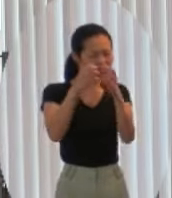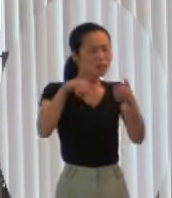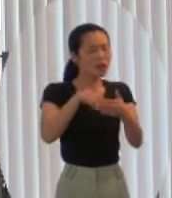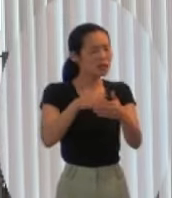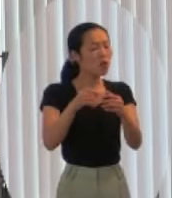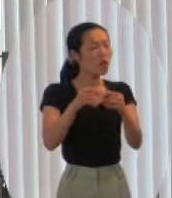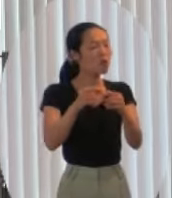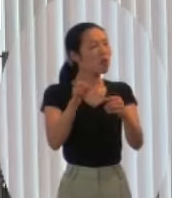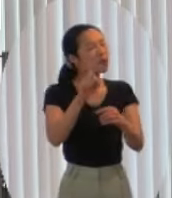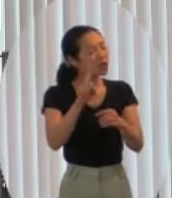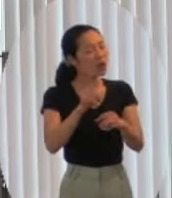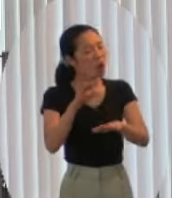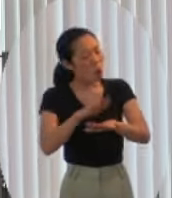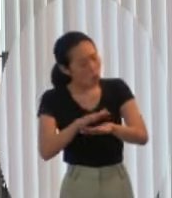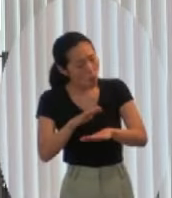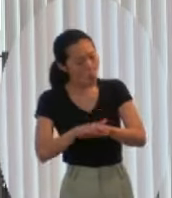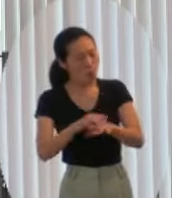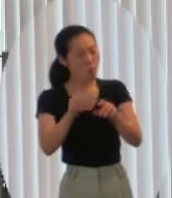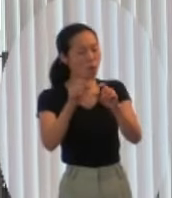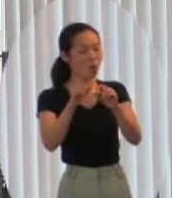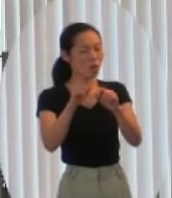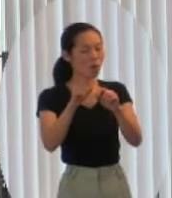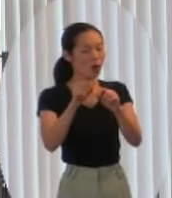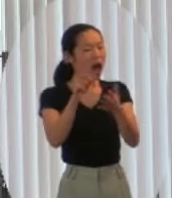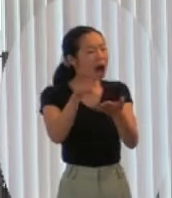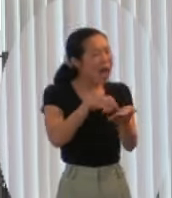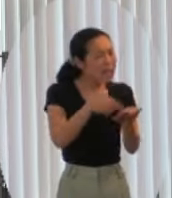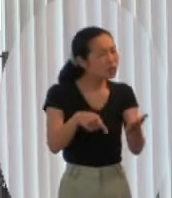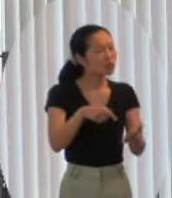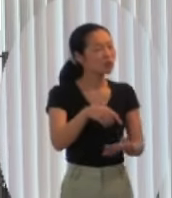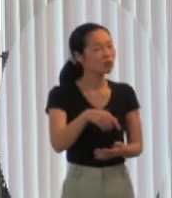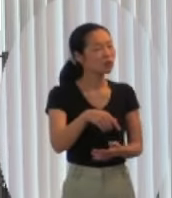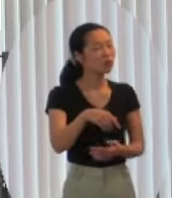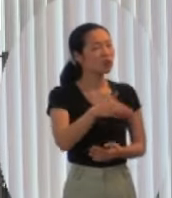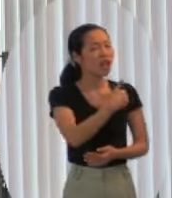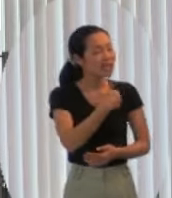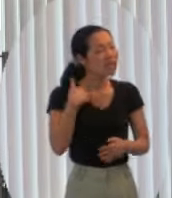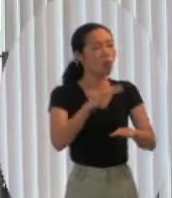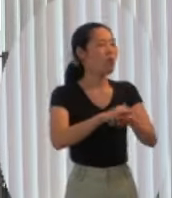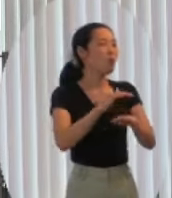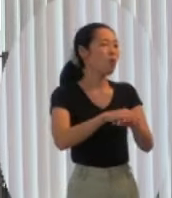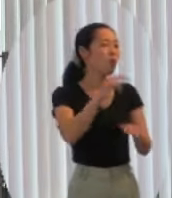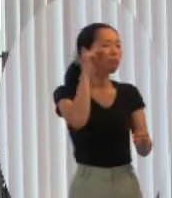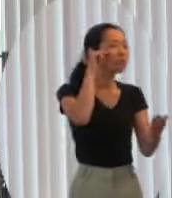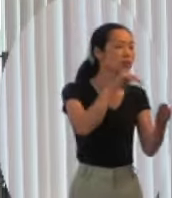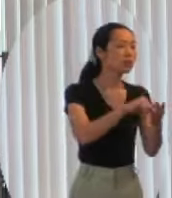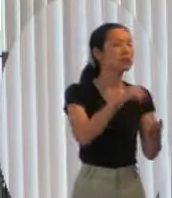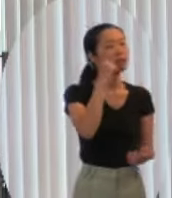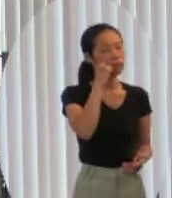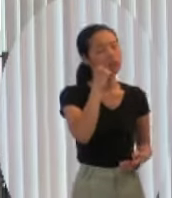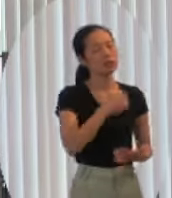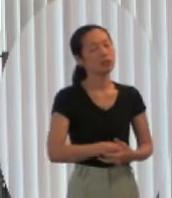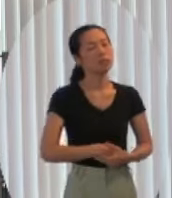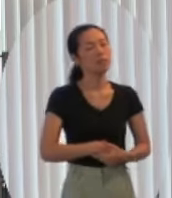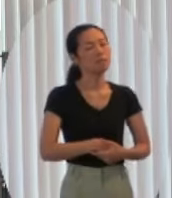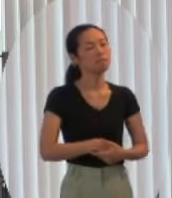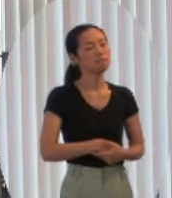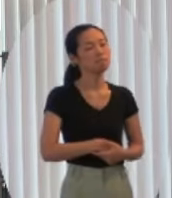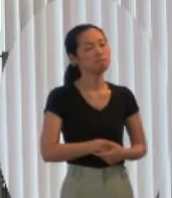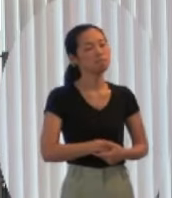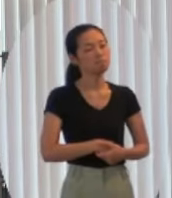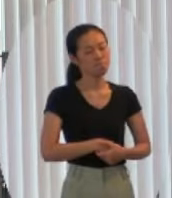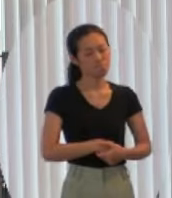ども、多くの国が紛争してるんです。90以上の国々がお互い その領土のことであ